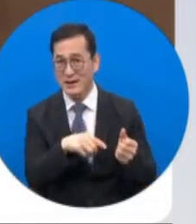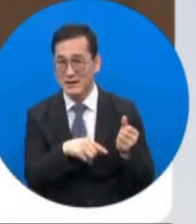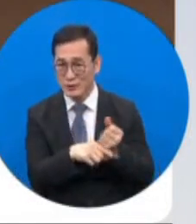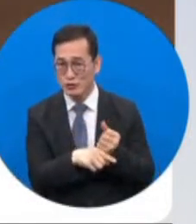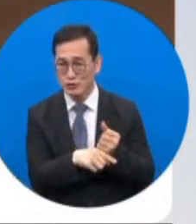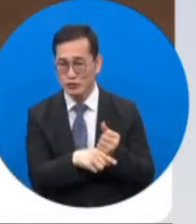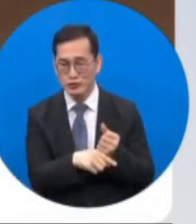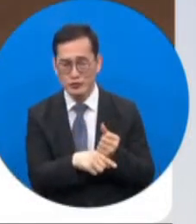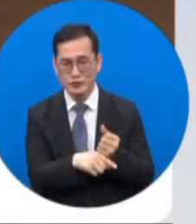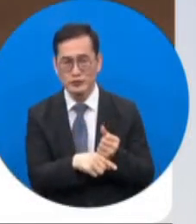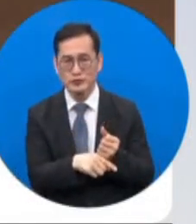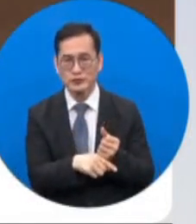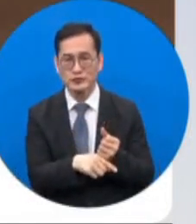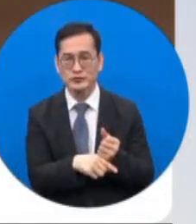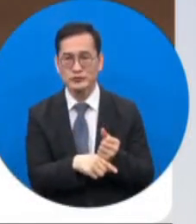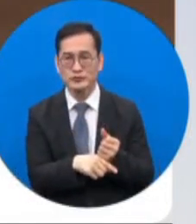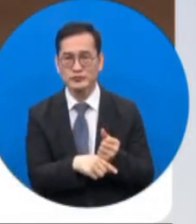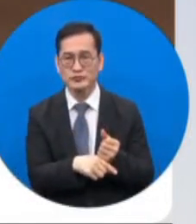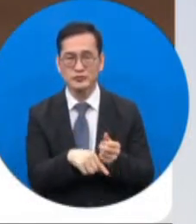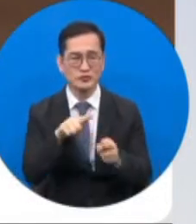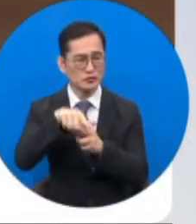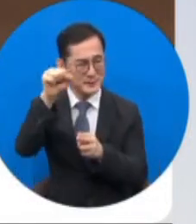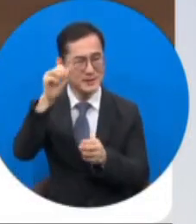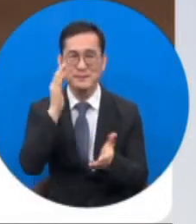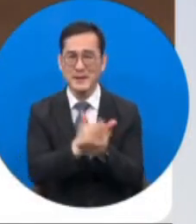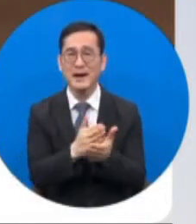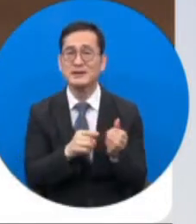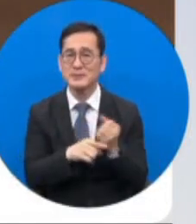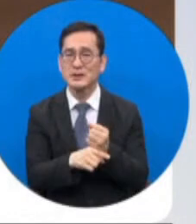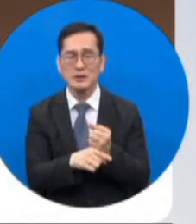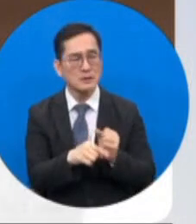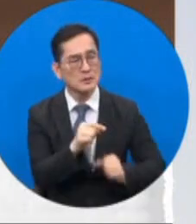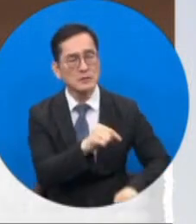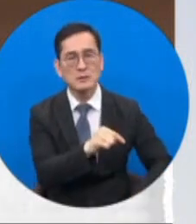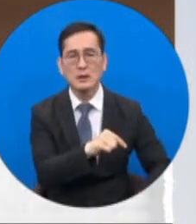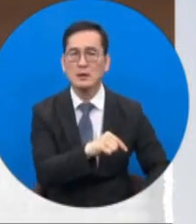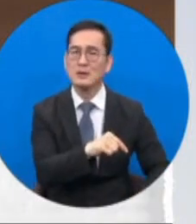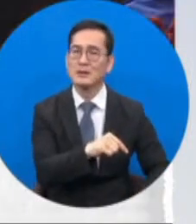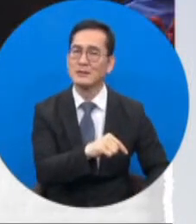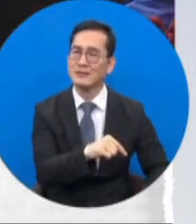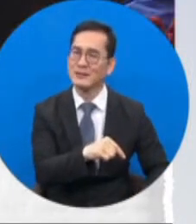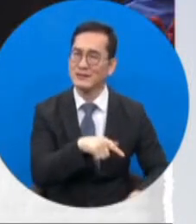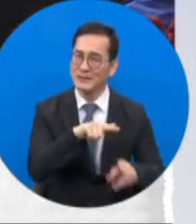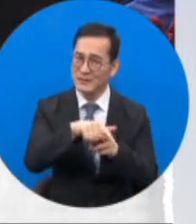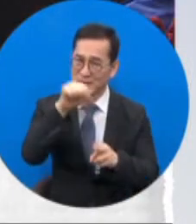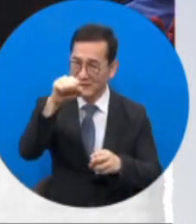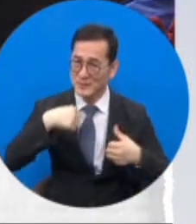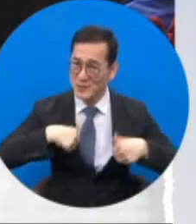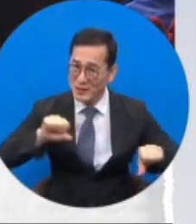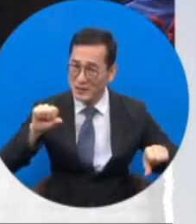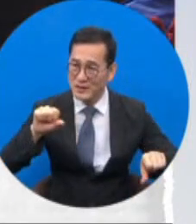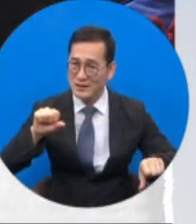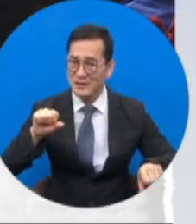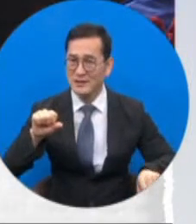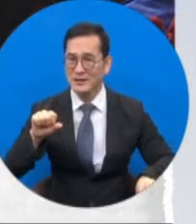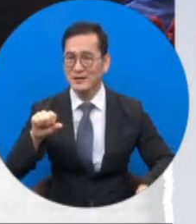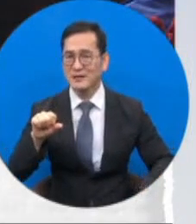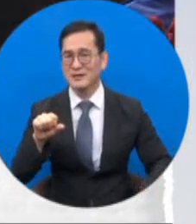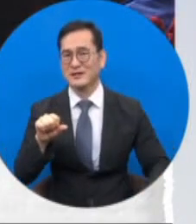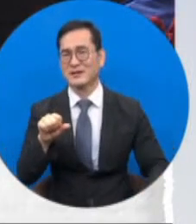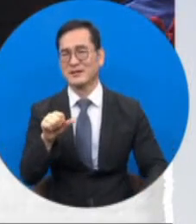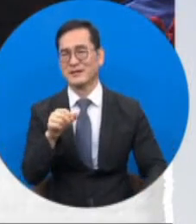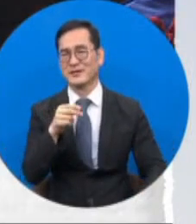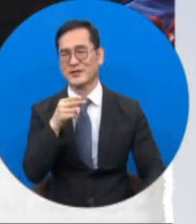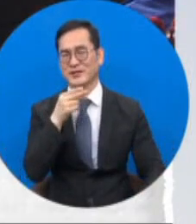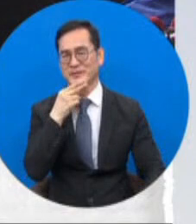개혁 방안이라고 봅니다. 통상 정치인들이 스스로 물러난 적이 거의 없었던 것 같습니다. 물러나야 할 상황이었기